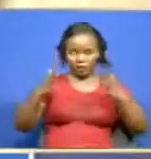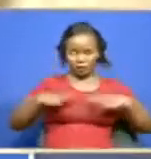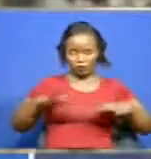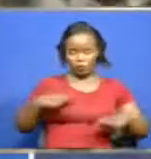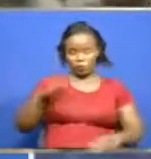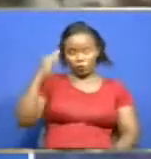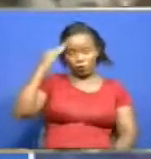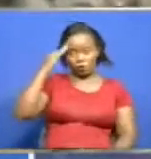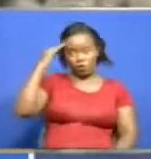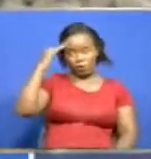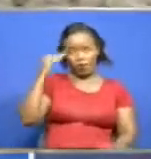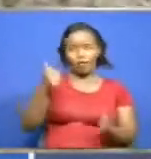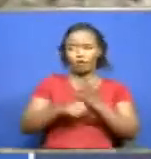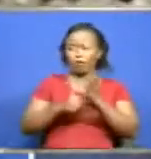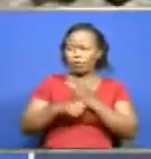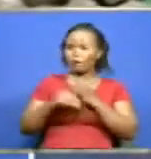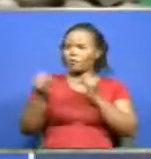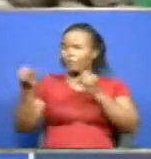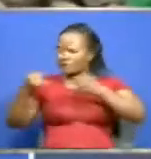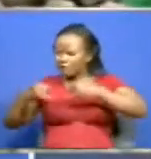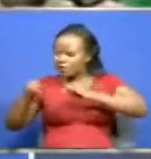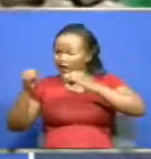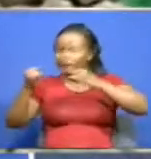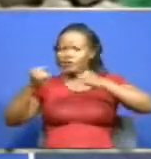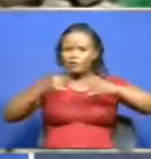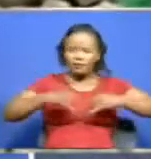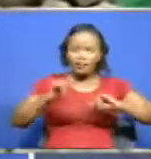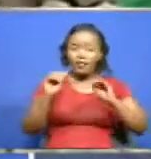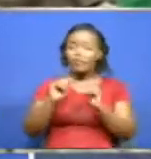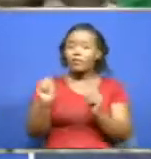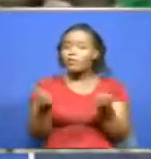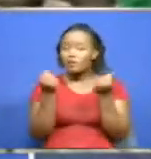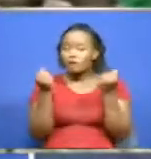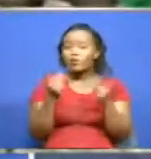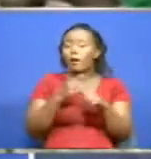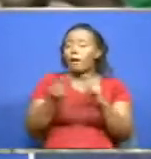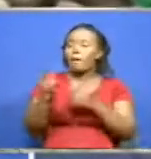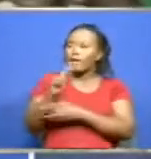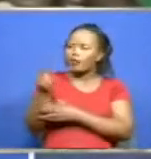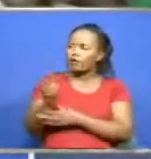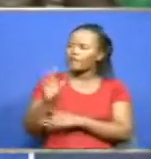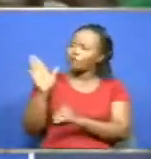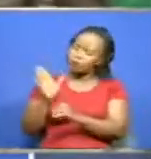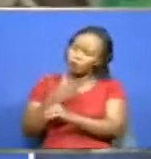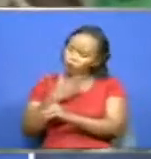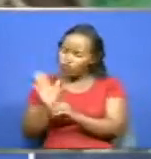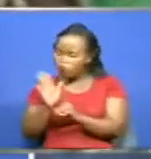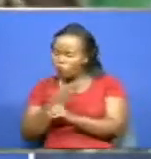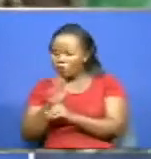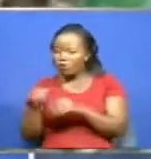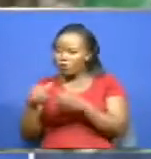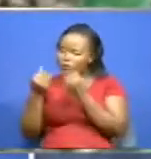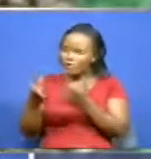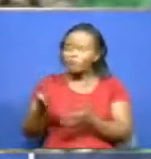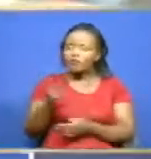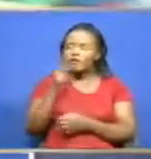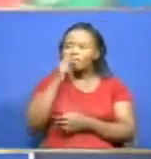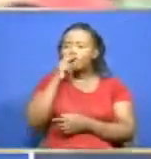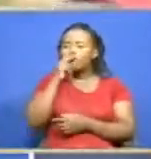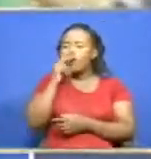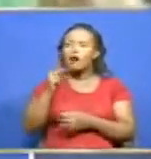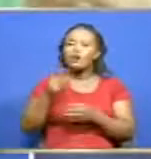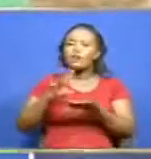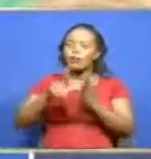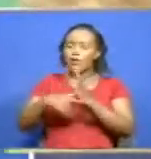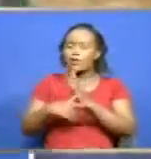kiakili walijaribu kumwokoa, ila kwanza ni sharti ashawishiwe kwa kutumia sigara. Baada ya kumbembeleza